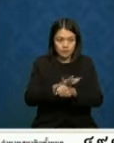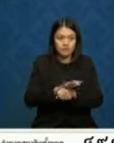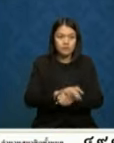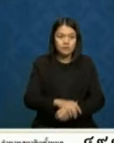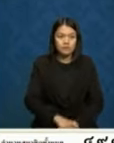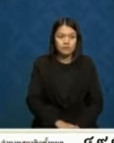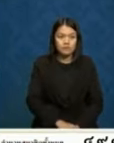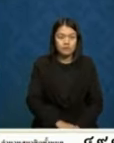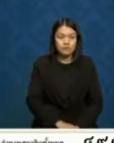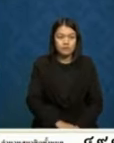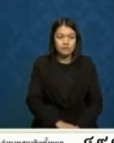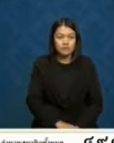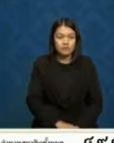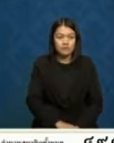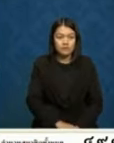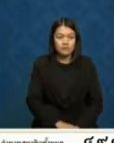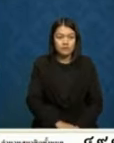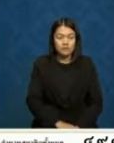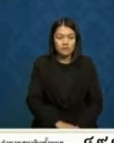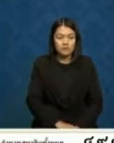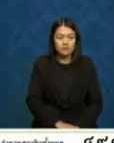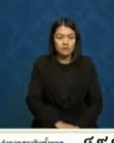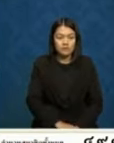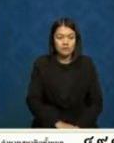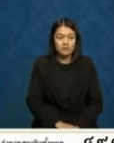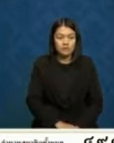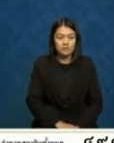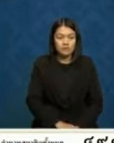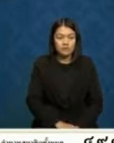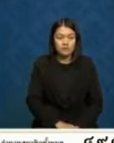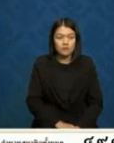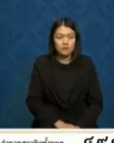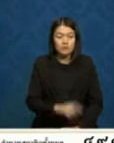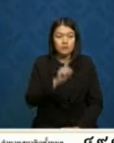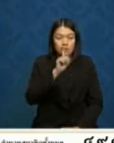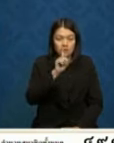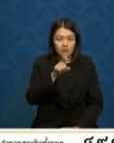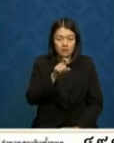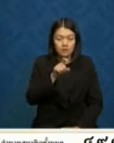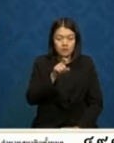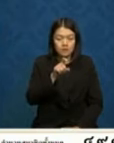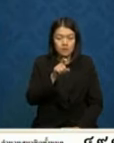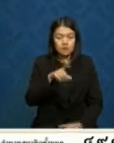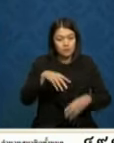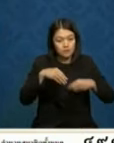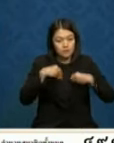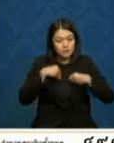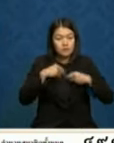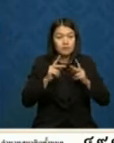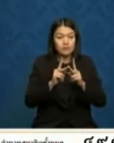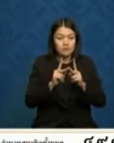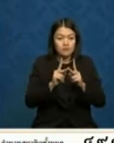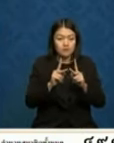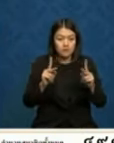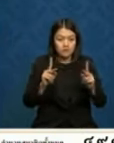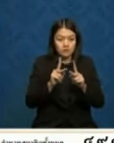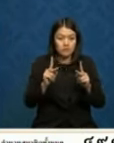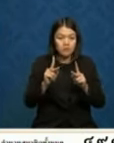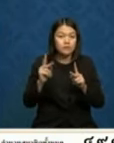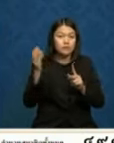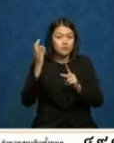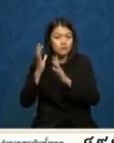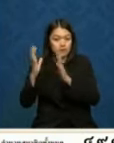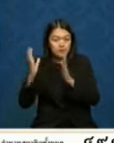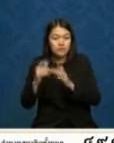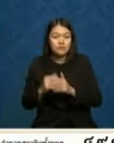ค์ประชุมครับครับต่อไปก็จะถามว่าจะเห็นด้วยกับกรรมธิการเสียงข้างมากหรือเห็น